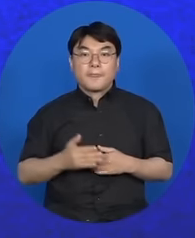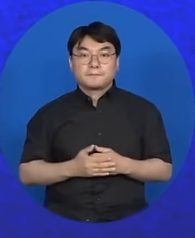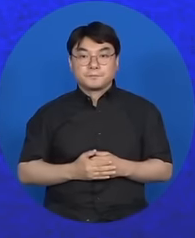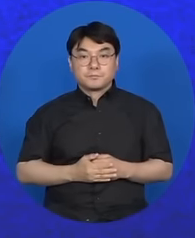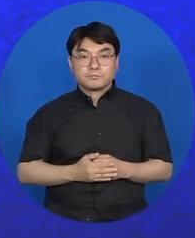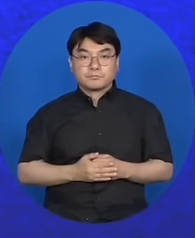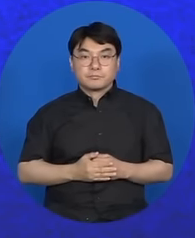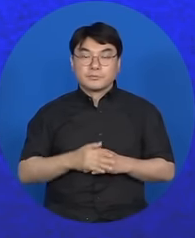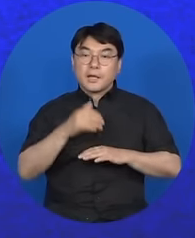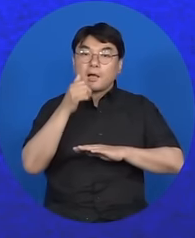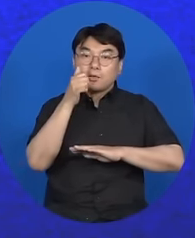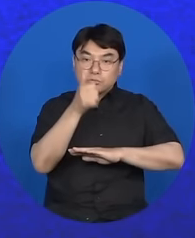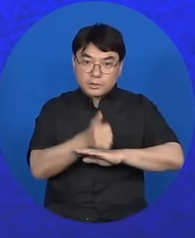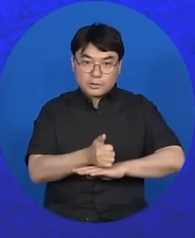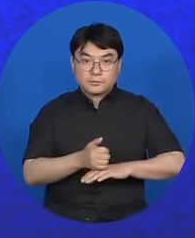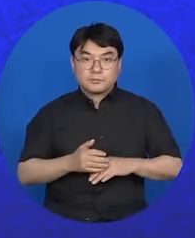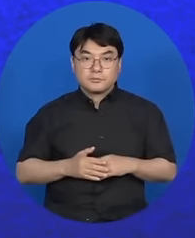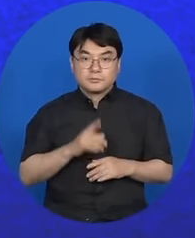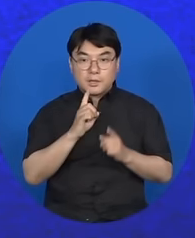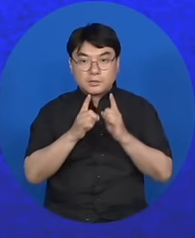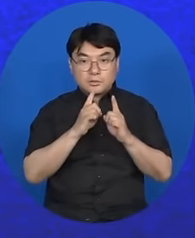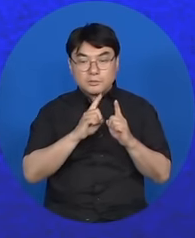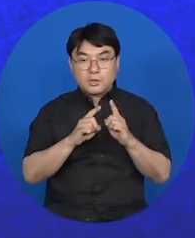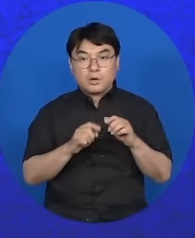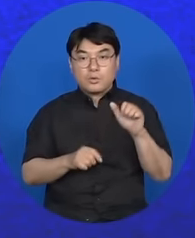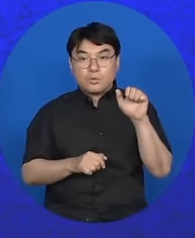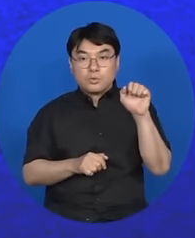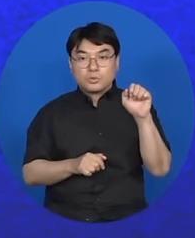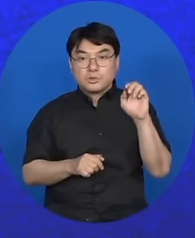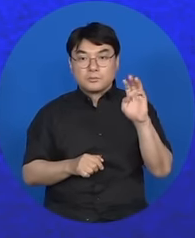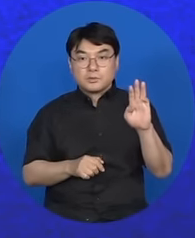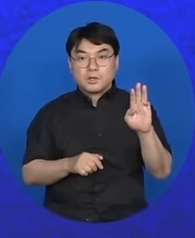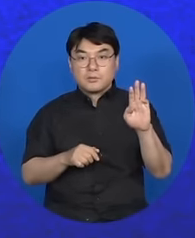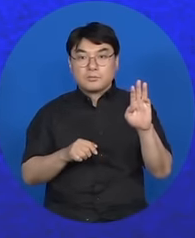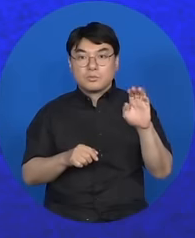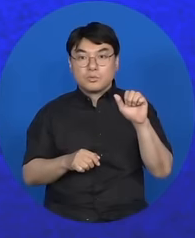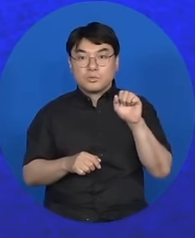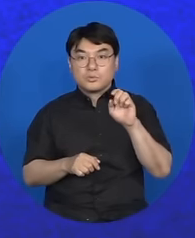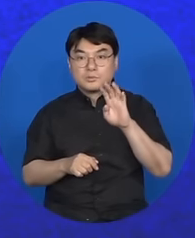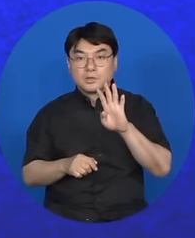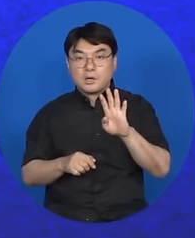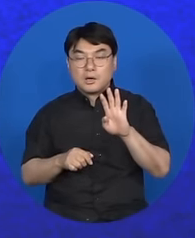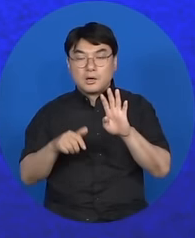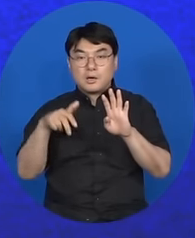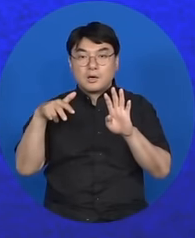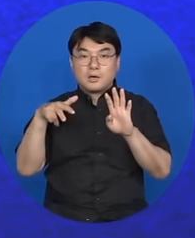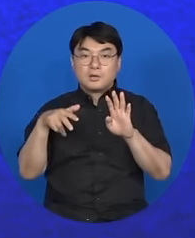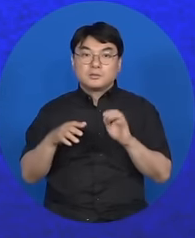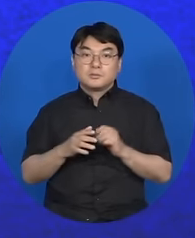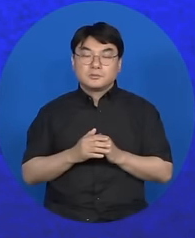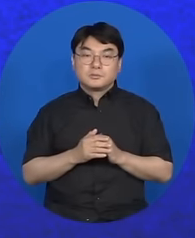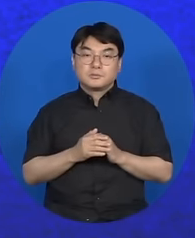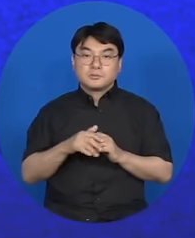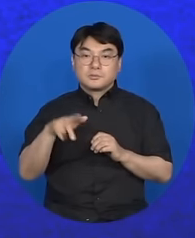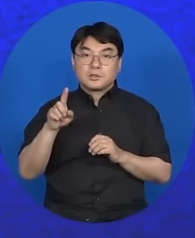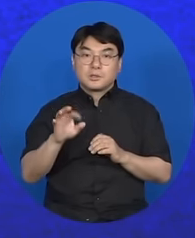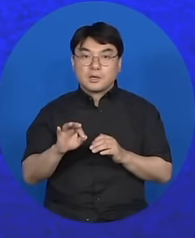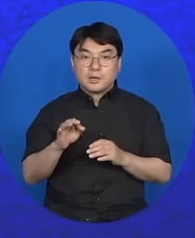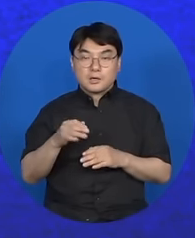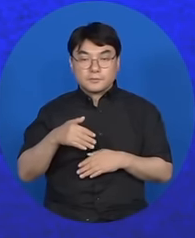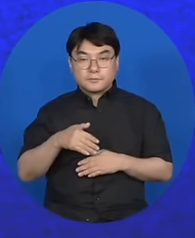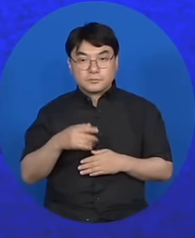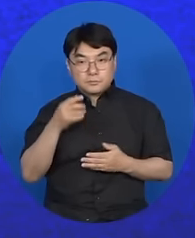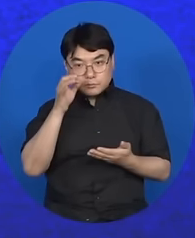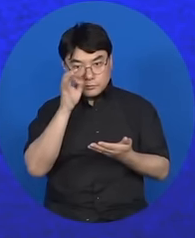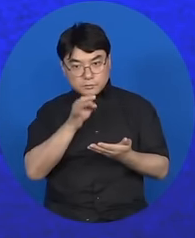나중에 이 말씀이 53장, 54장, 55장, 56장 가게 되면 이런 말씀이 나요. 분명히